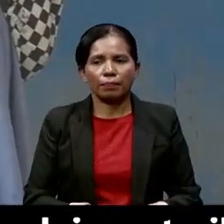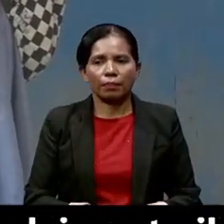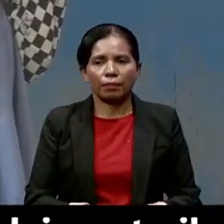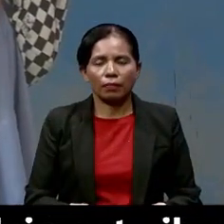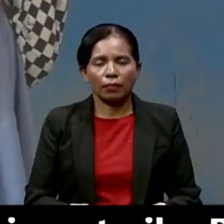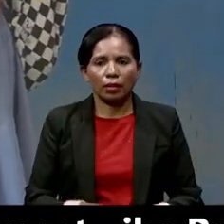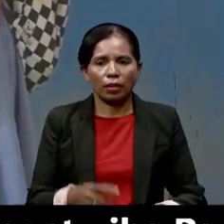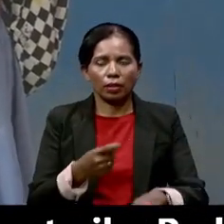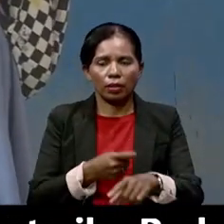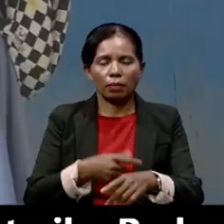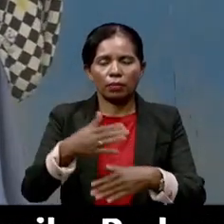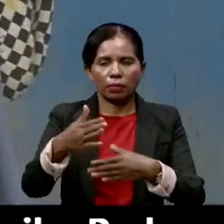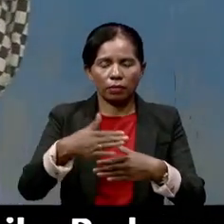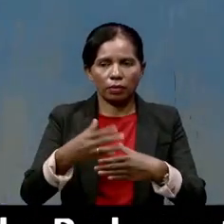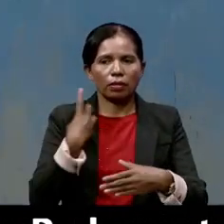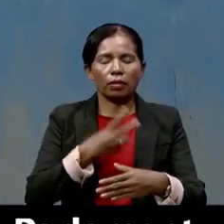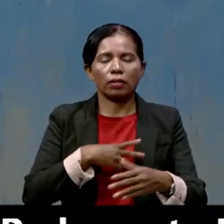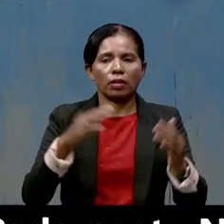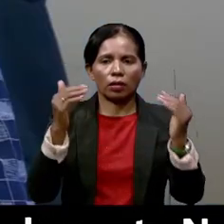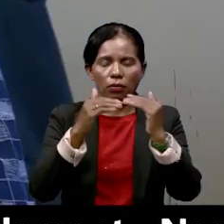tu encontro ho